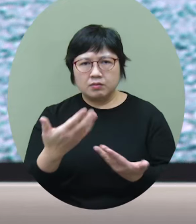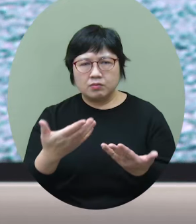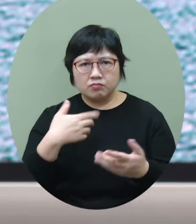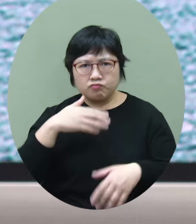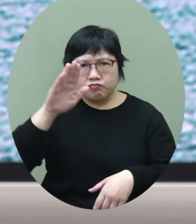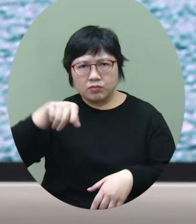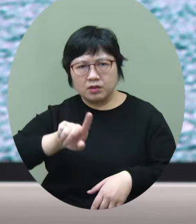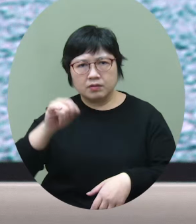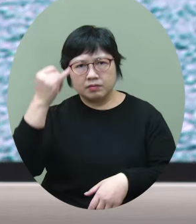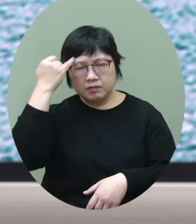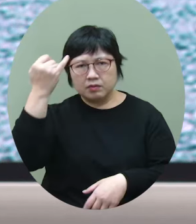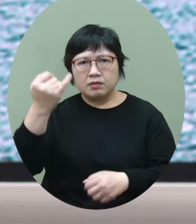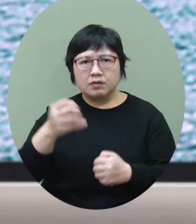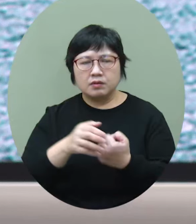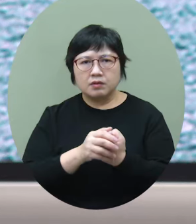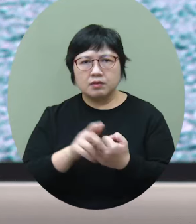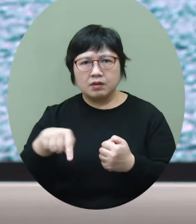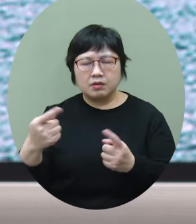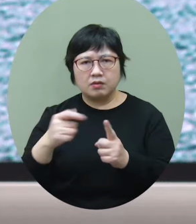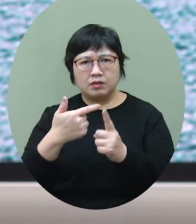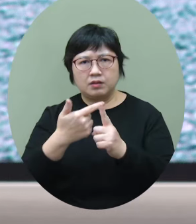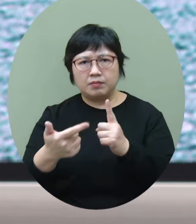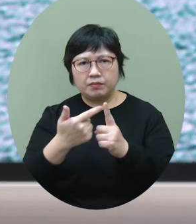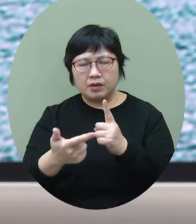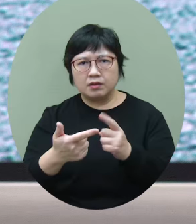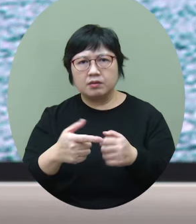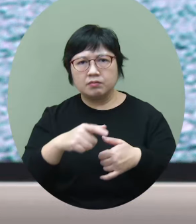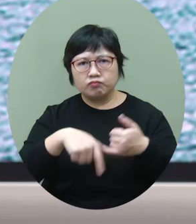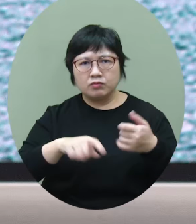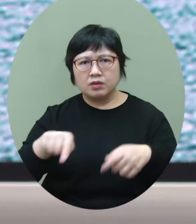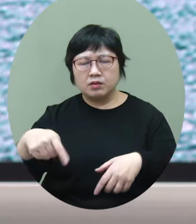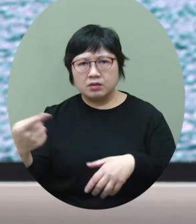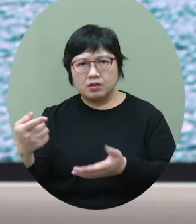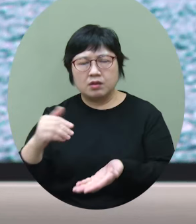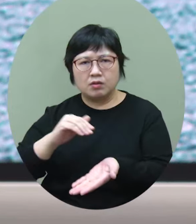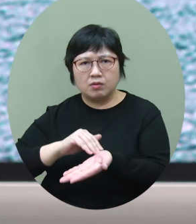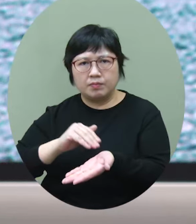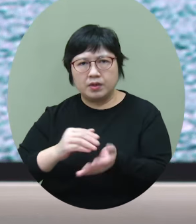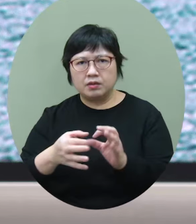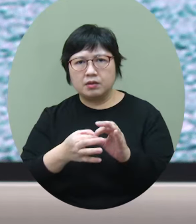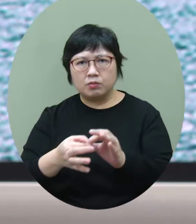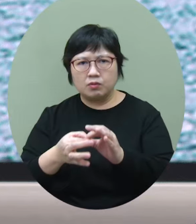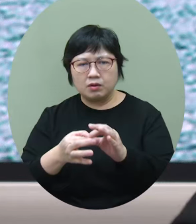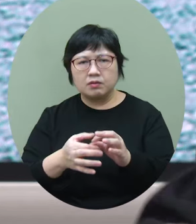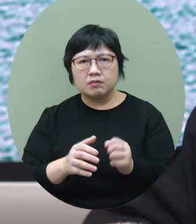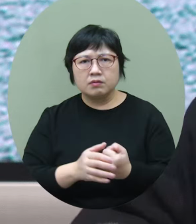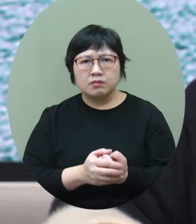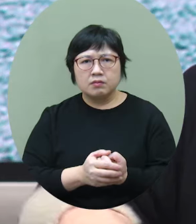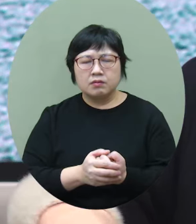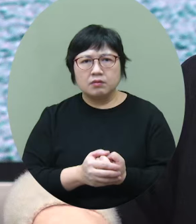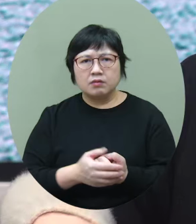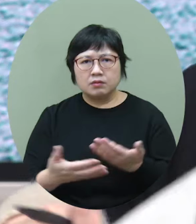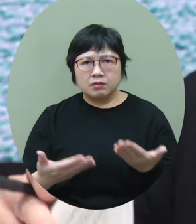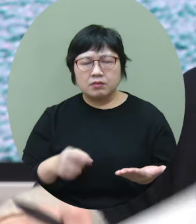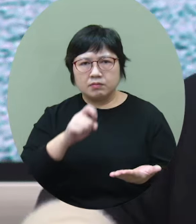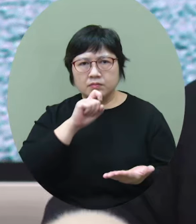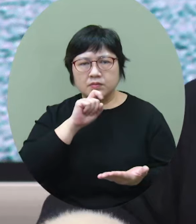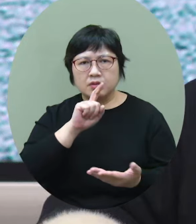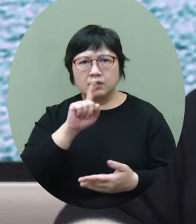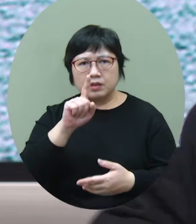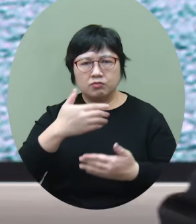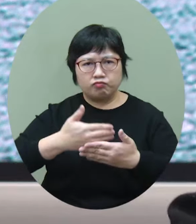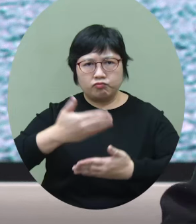源頭嘅個案，另外18宗咧就係同其他個案相關嘅個案啦。咁我哋今日咧都有一個大廈